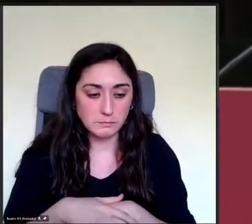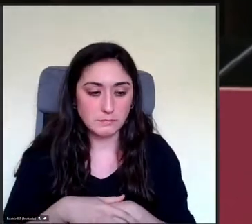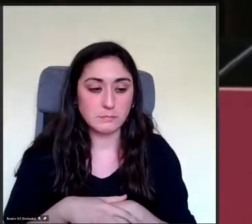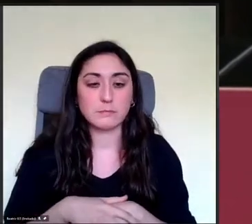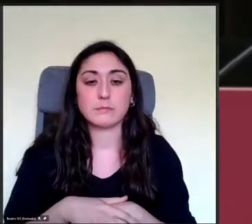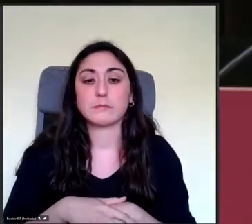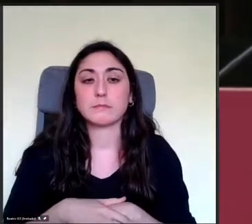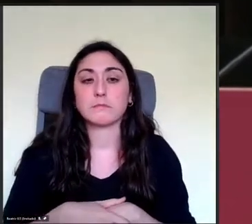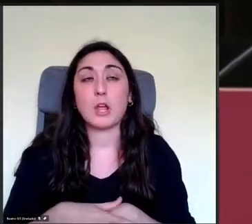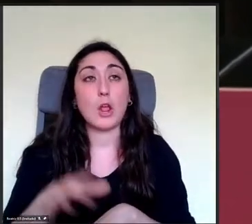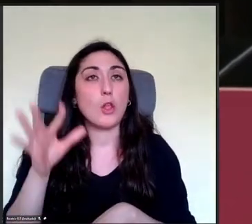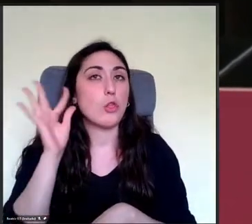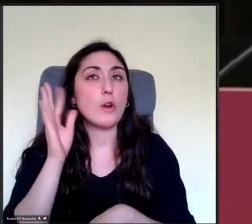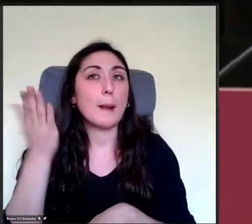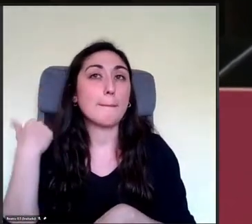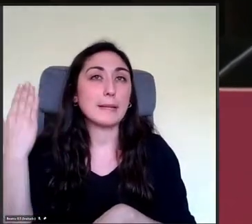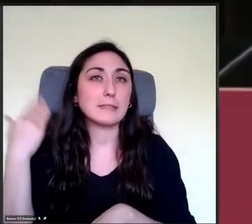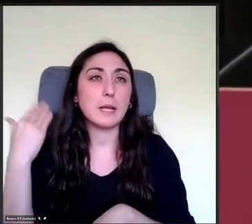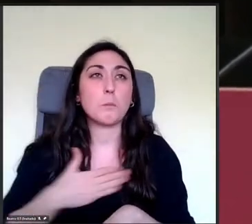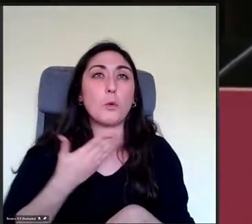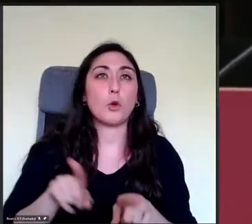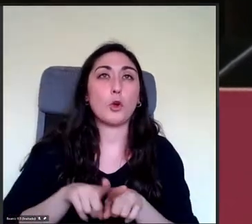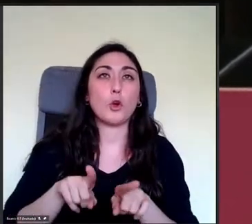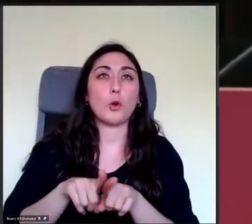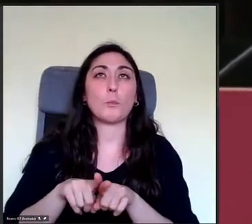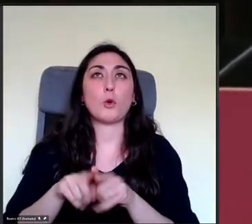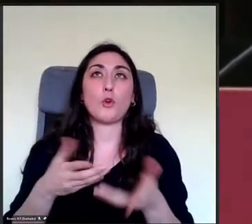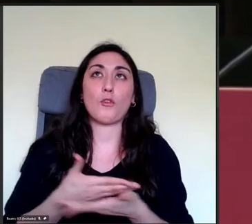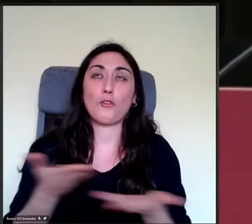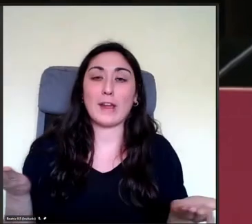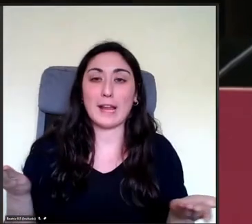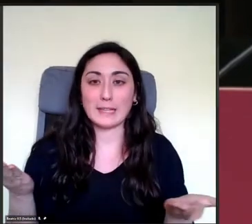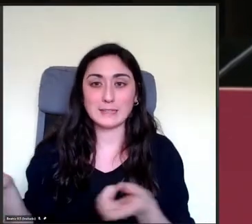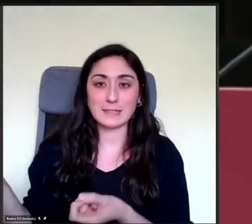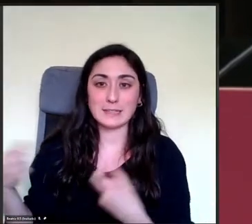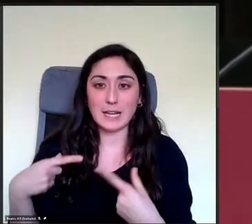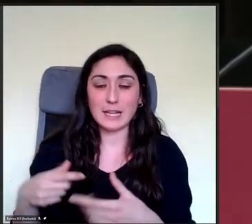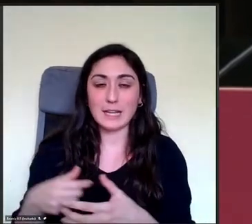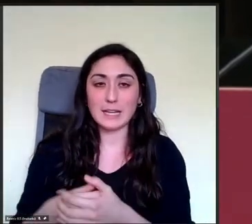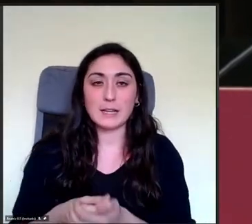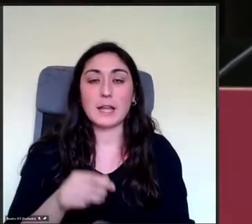passat que ens pot donar confiança és la Piedad